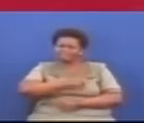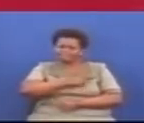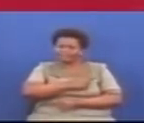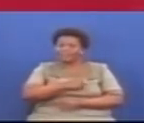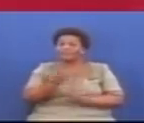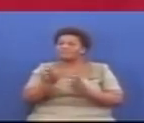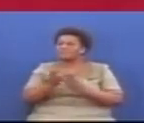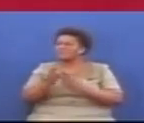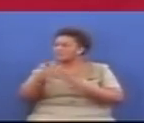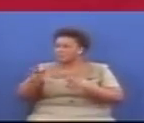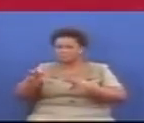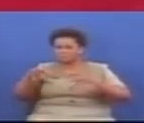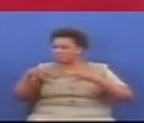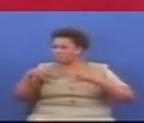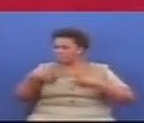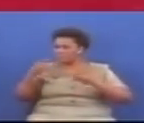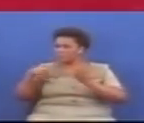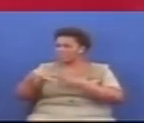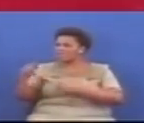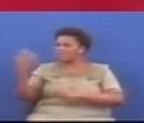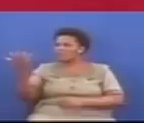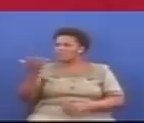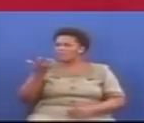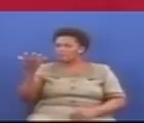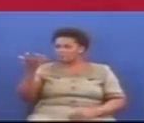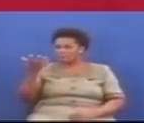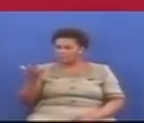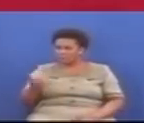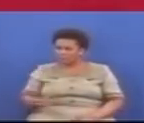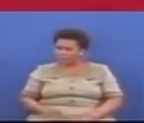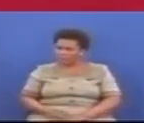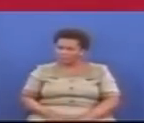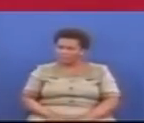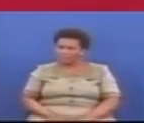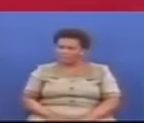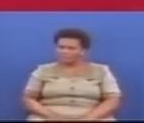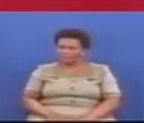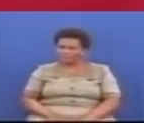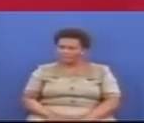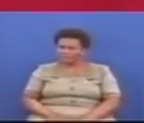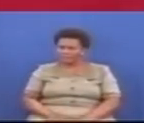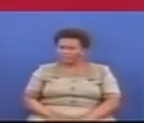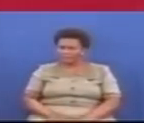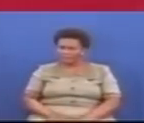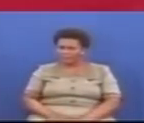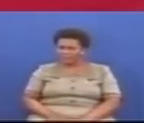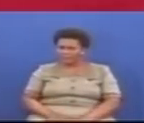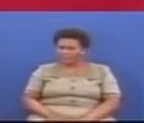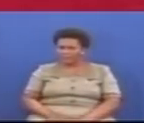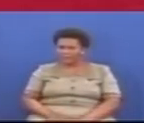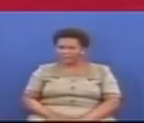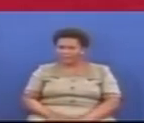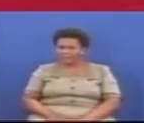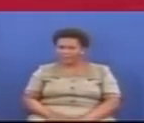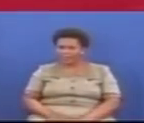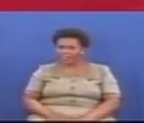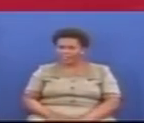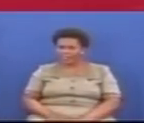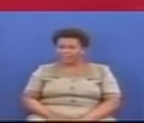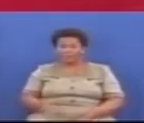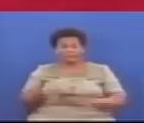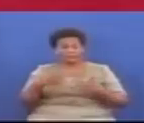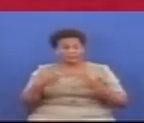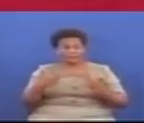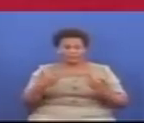katika jamii iliyostarabika kama jamii ya Tanzania. Na kwa hiyo naendelea